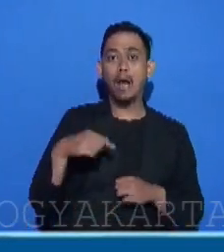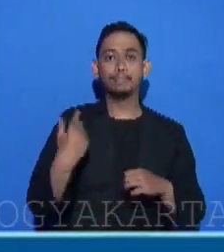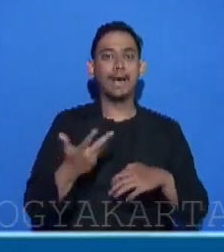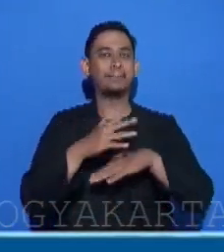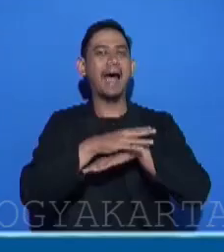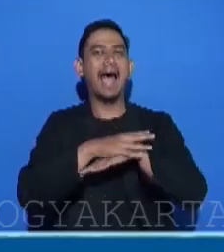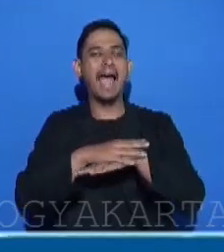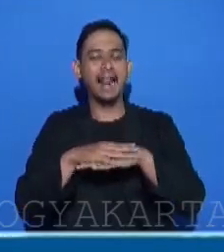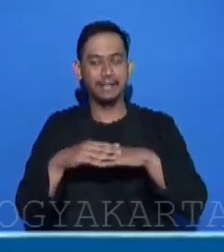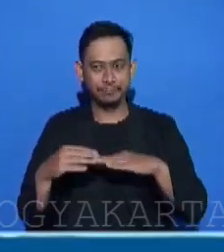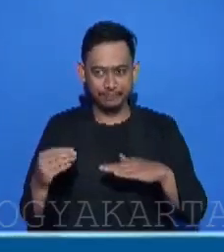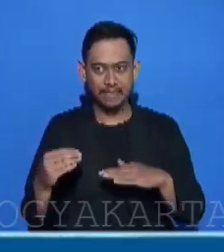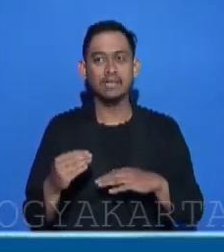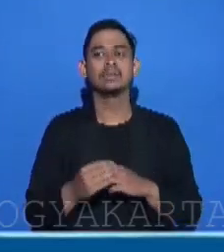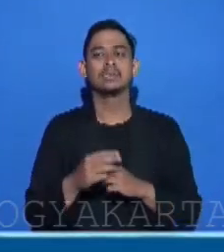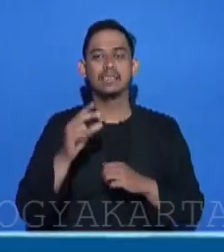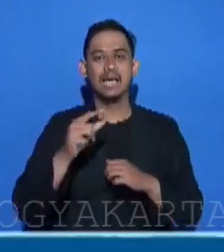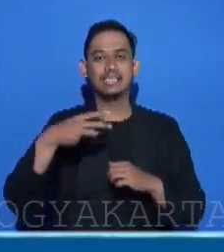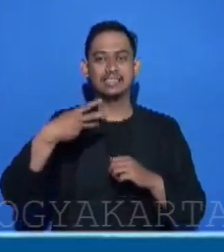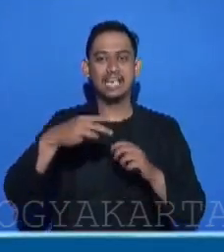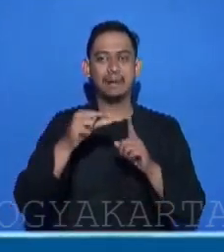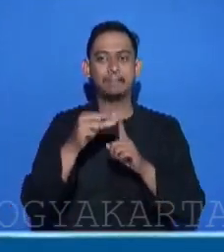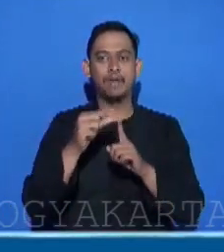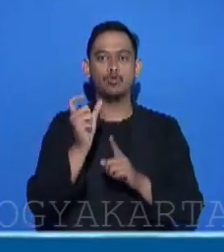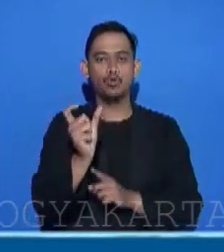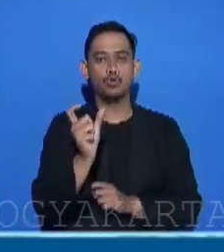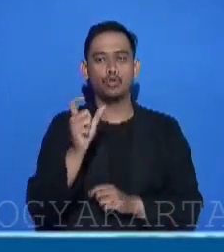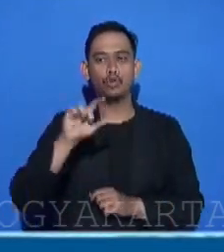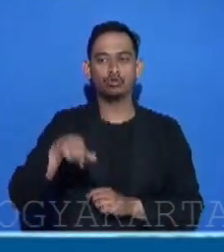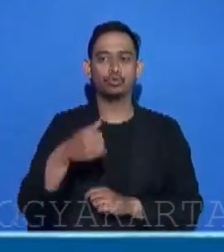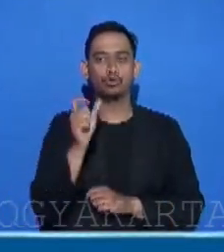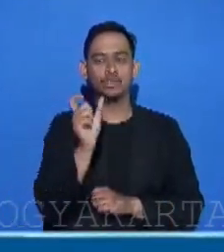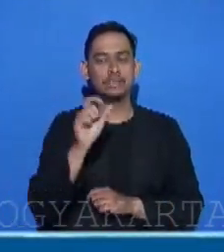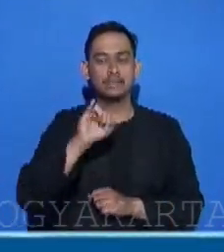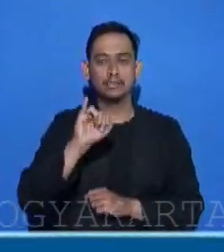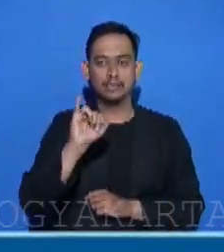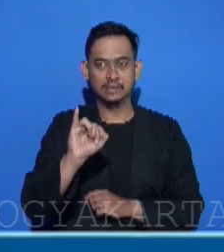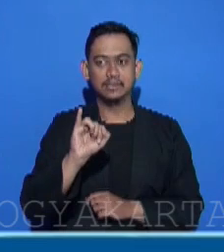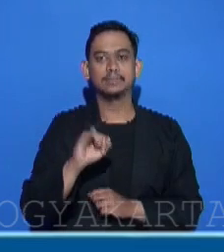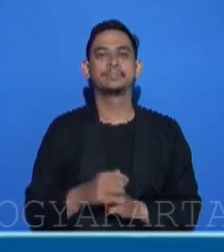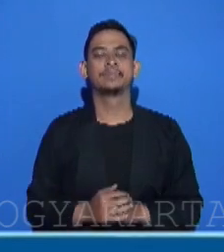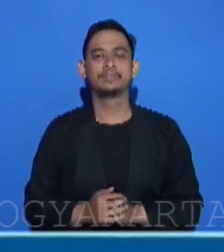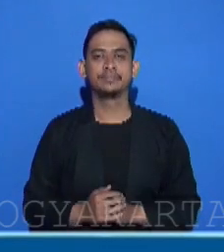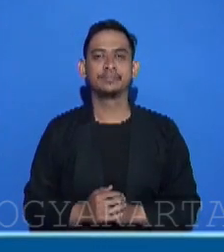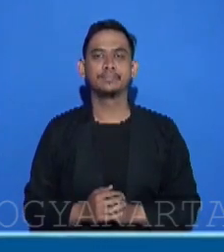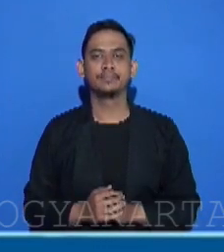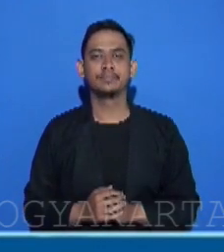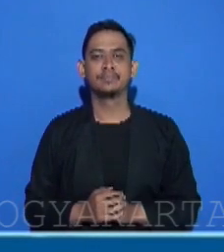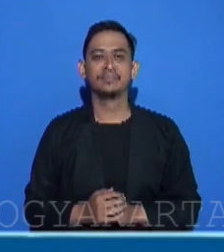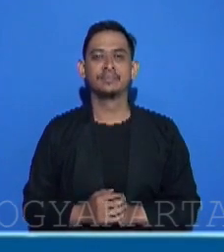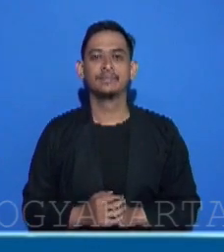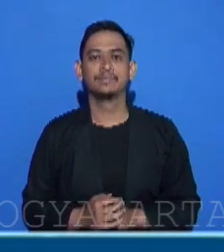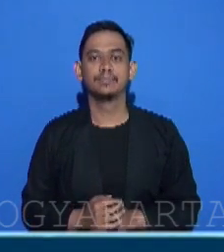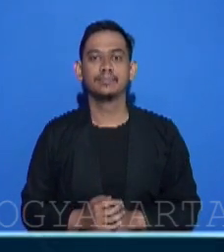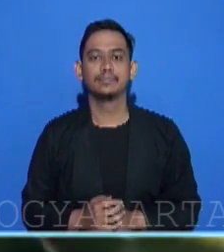tanaman refugia. Ingkang kedah dipun wigatosaken tanaman dangsul menika boten remen toyo, saengga ilen-ilen ugi kedah